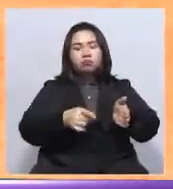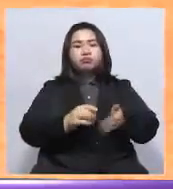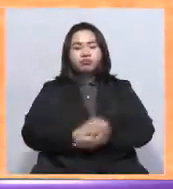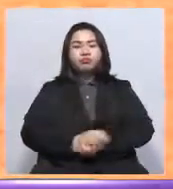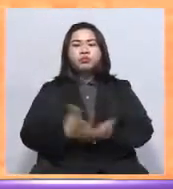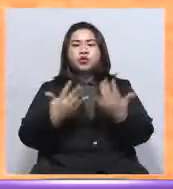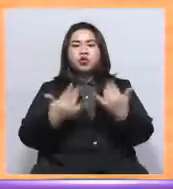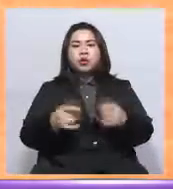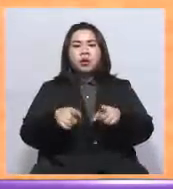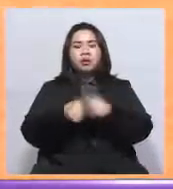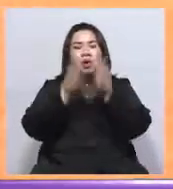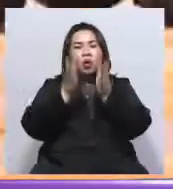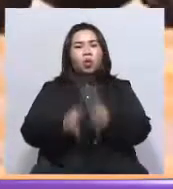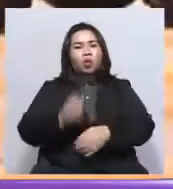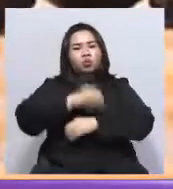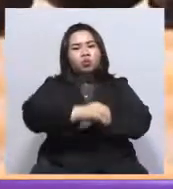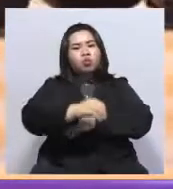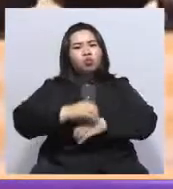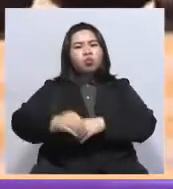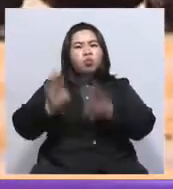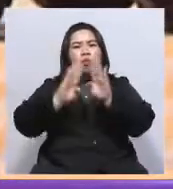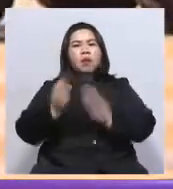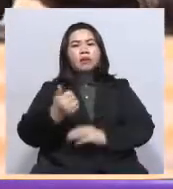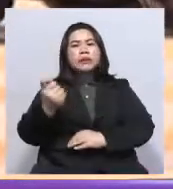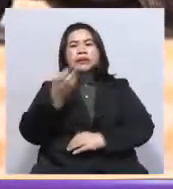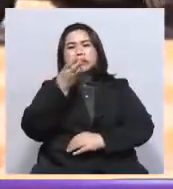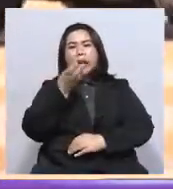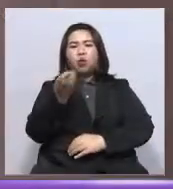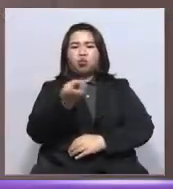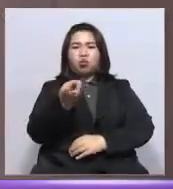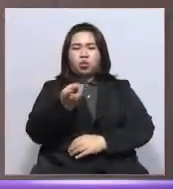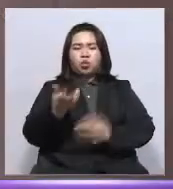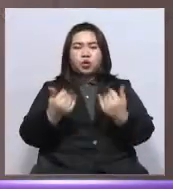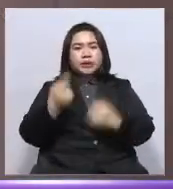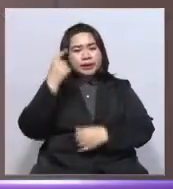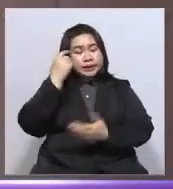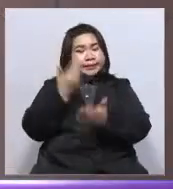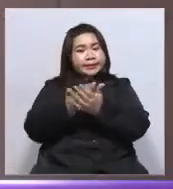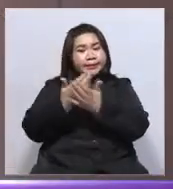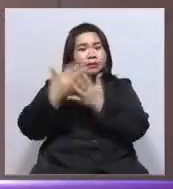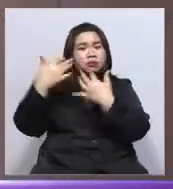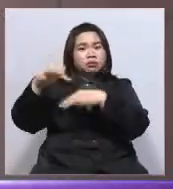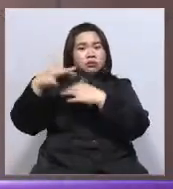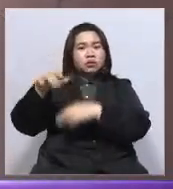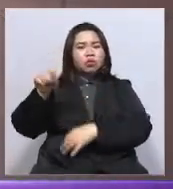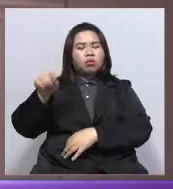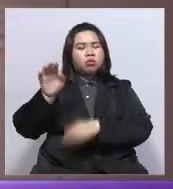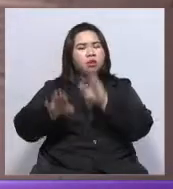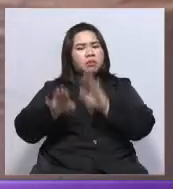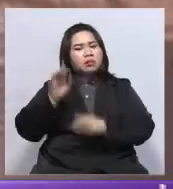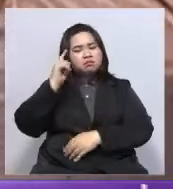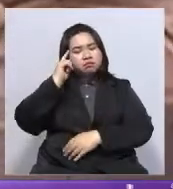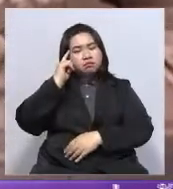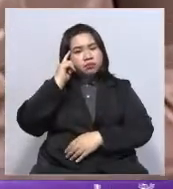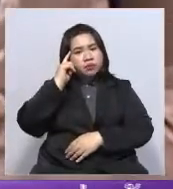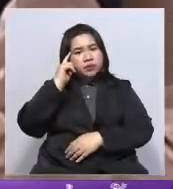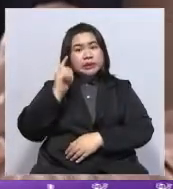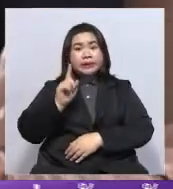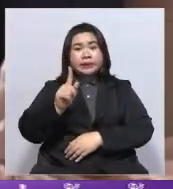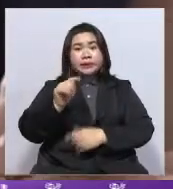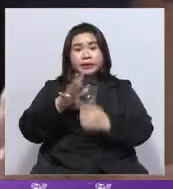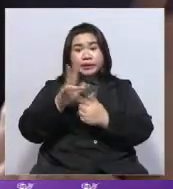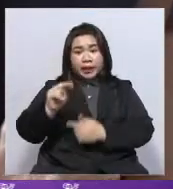ะเพราะว่าเกษตรกรหันไปปลูกพืชชนิดอื่นแทนจึงคาดว่าราคาส่งออกข้าวหอมมะลิจะยังคงทรงตัวอยู่